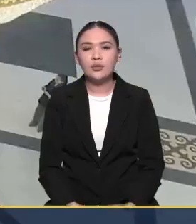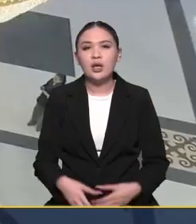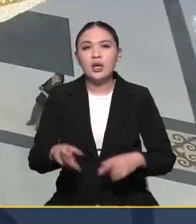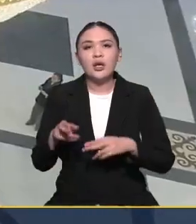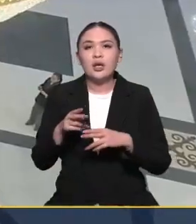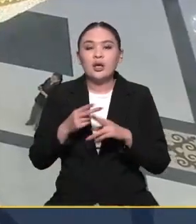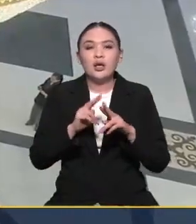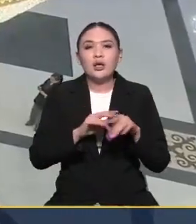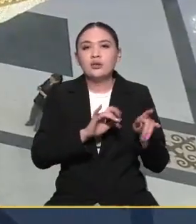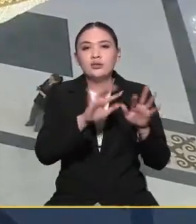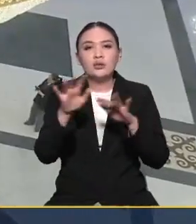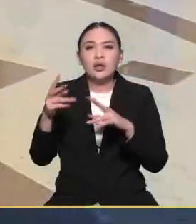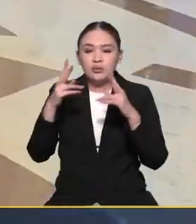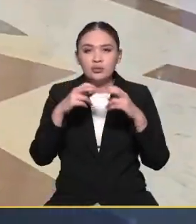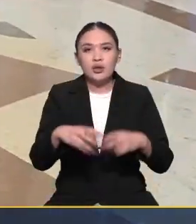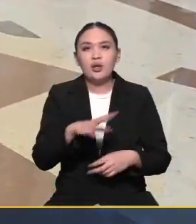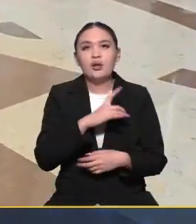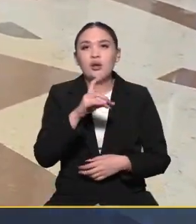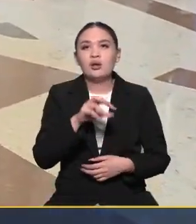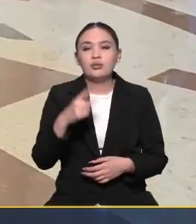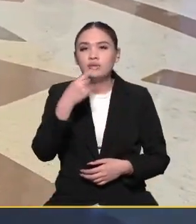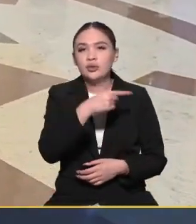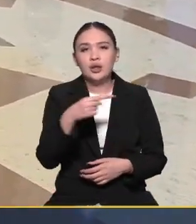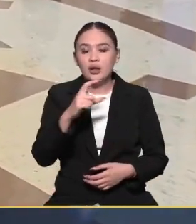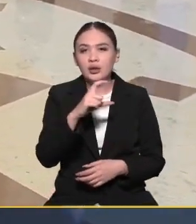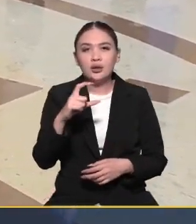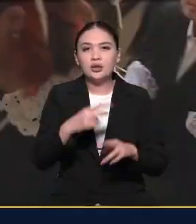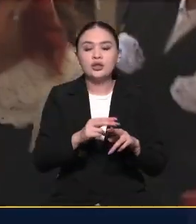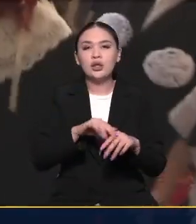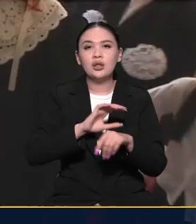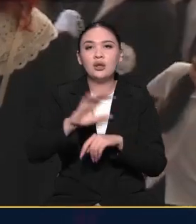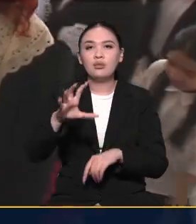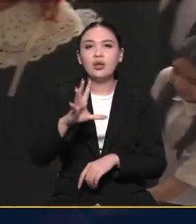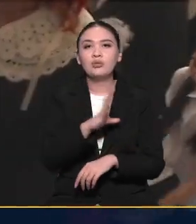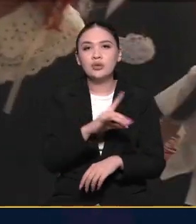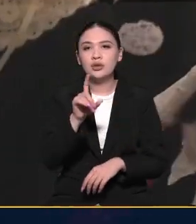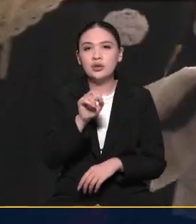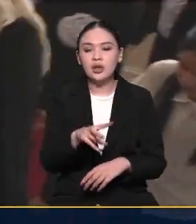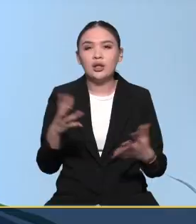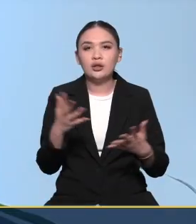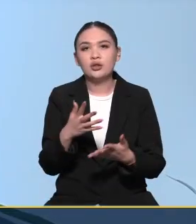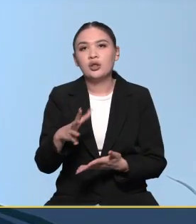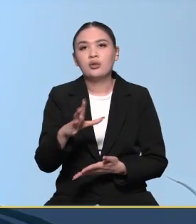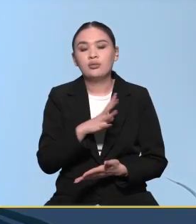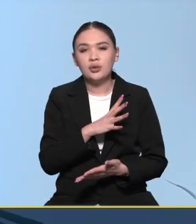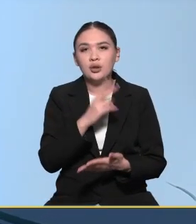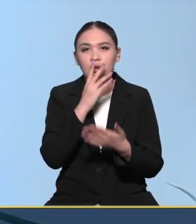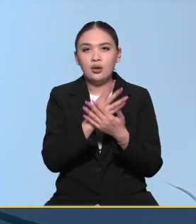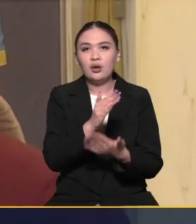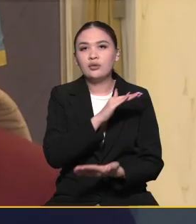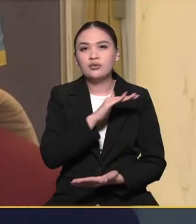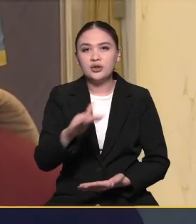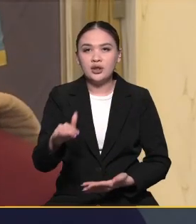Экскурсия началась с центрального парадного холла на первом этаже. Следом направились в торжественный зал, в котором проводятся официальные